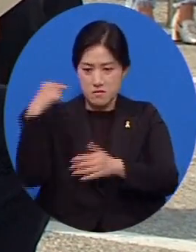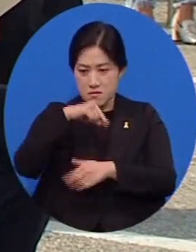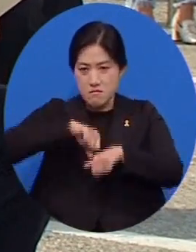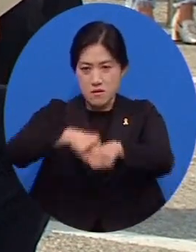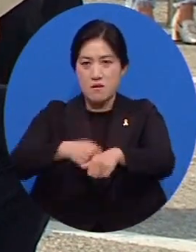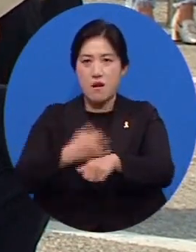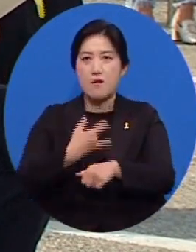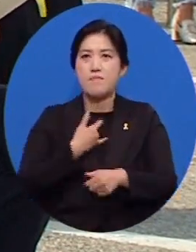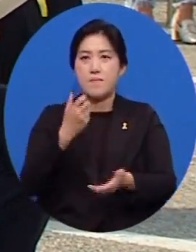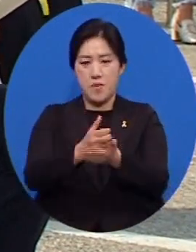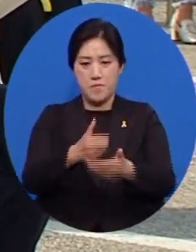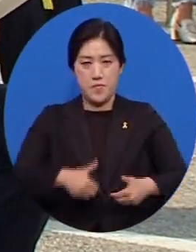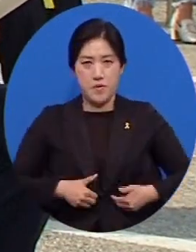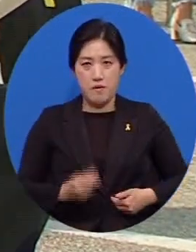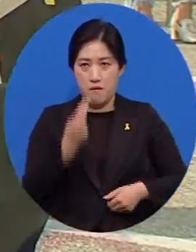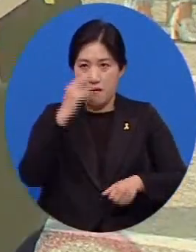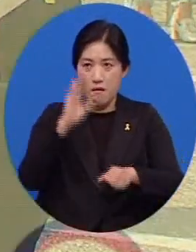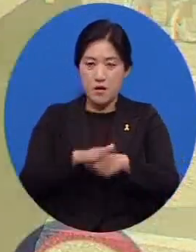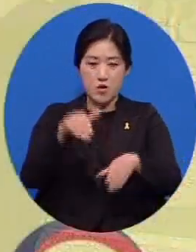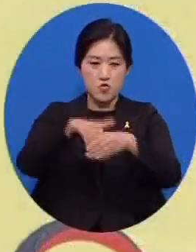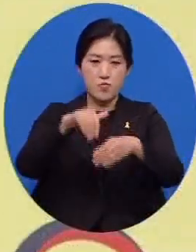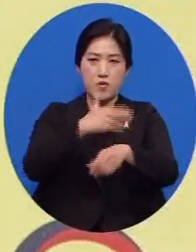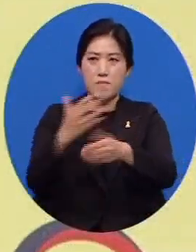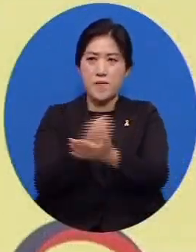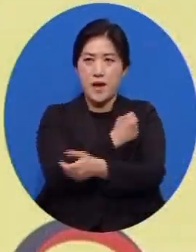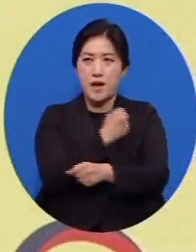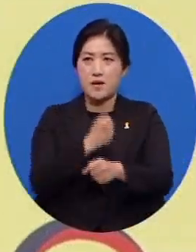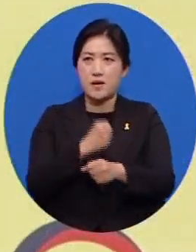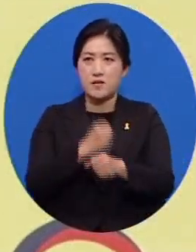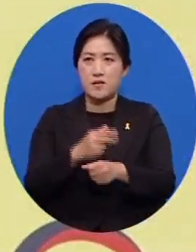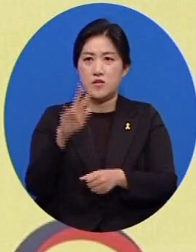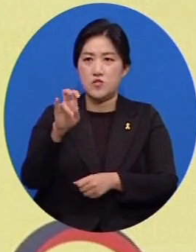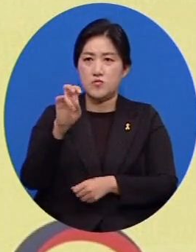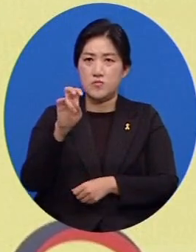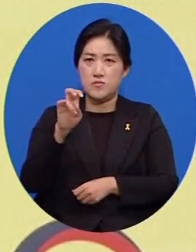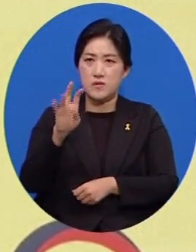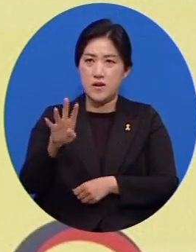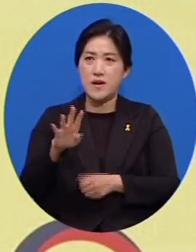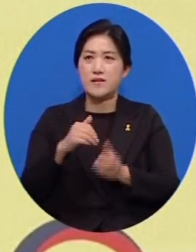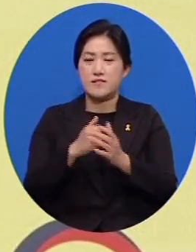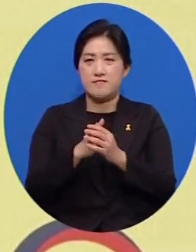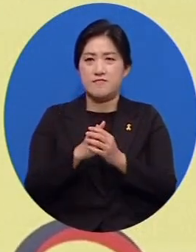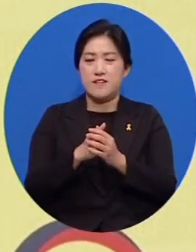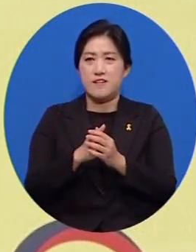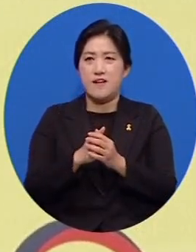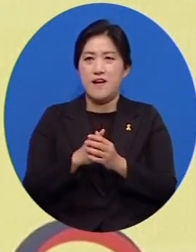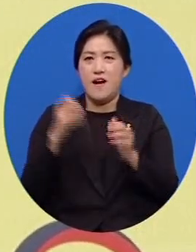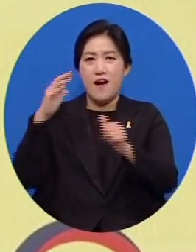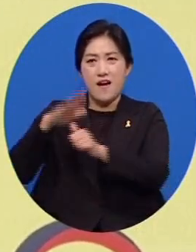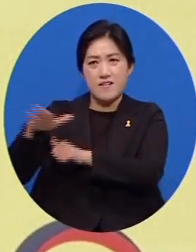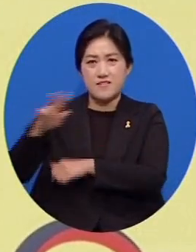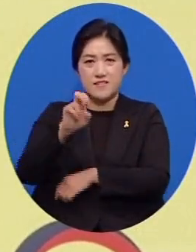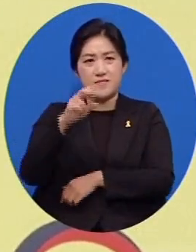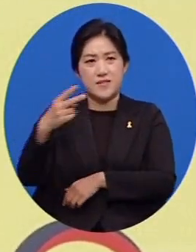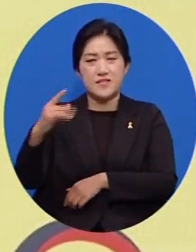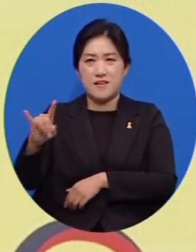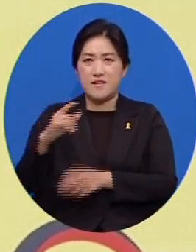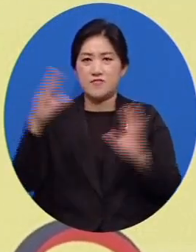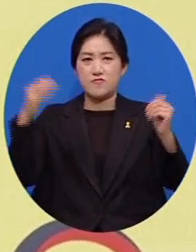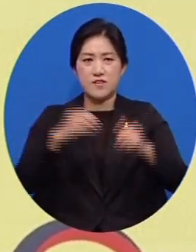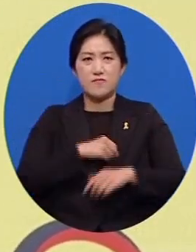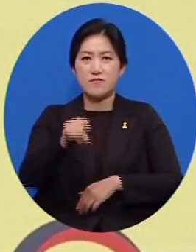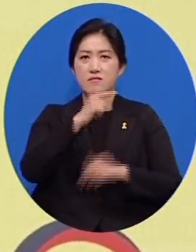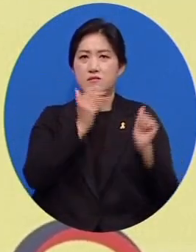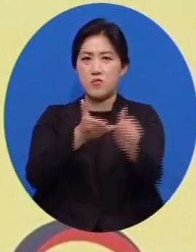필요합니다. 억울하게 투표권을 빼앗긴 24 우리 아이들이 21대 국회의원들에게